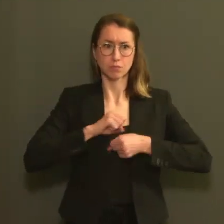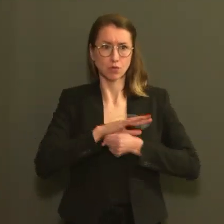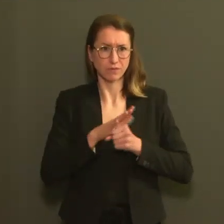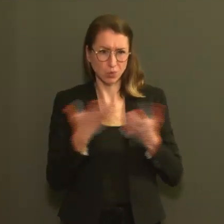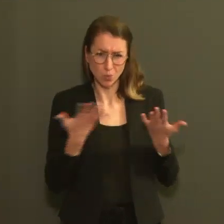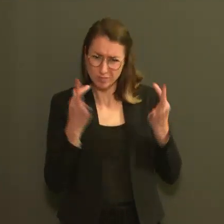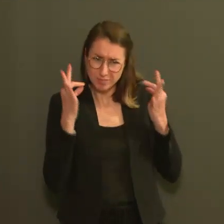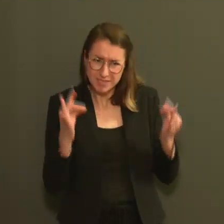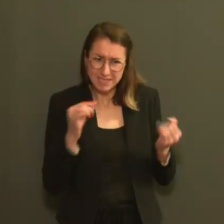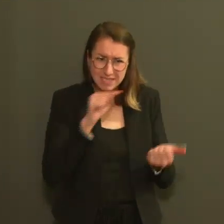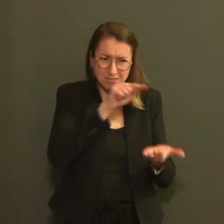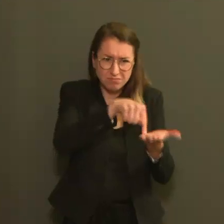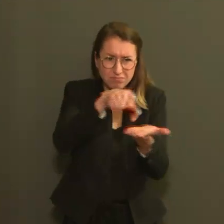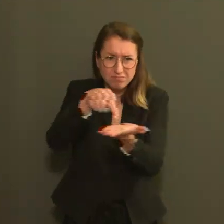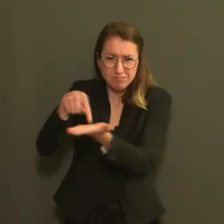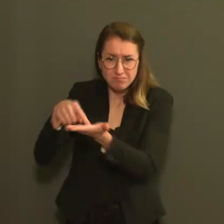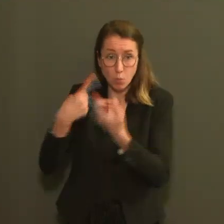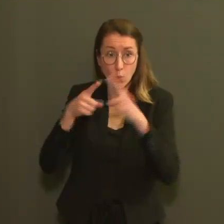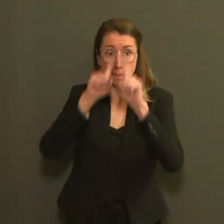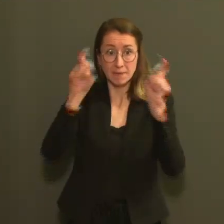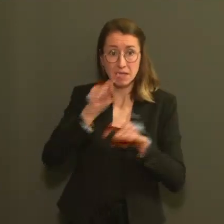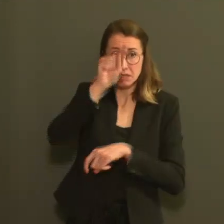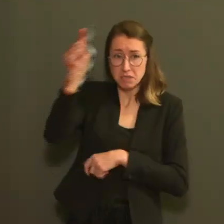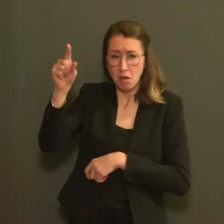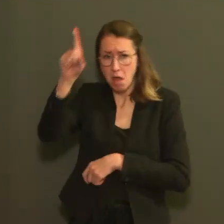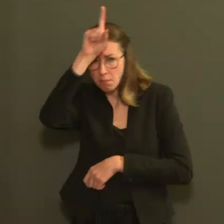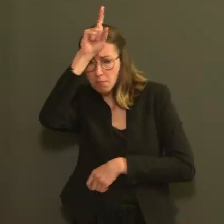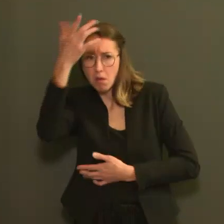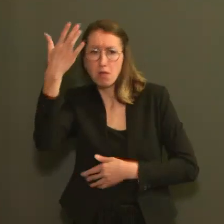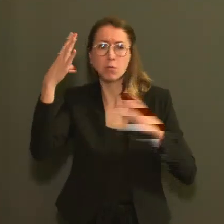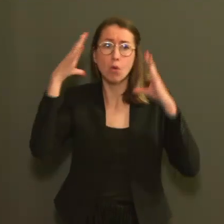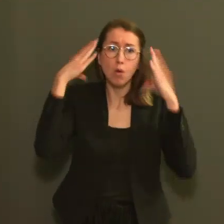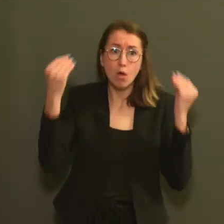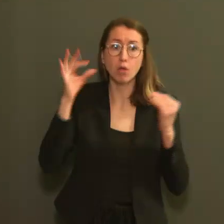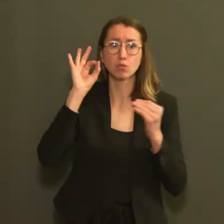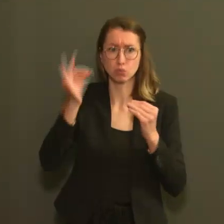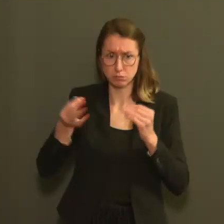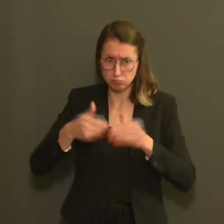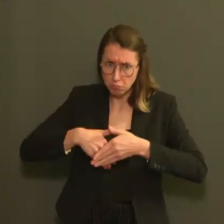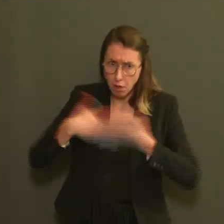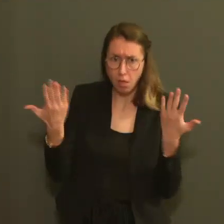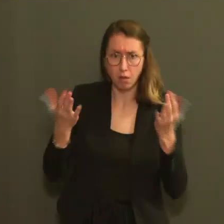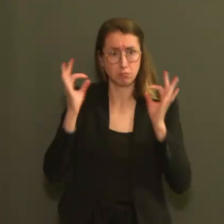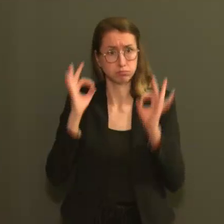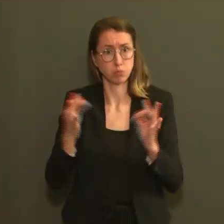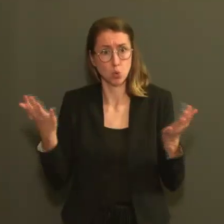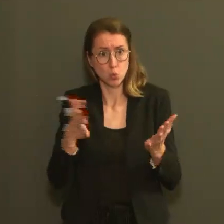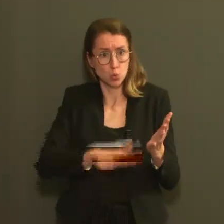comme l'Allemagne ou les Pays-Bas, partagent les sources d'infection?